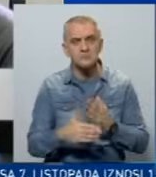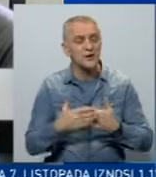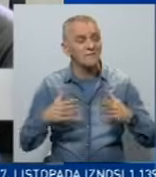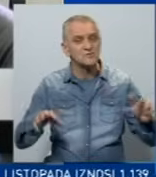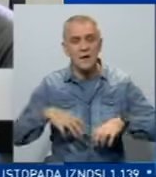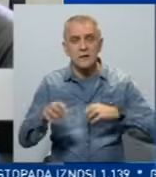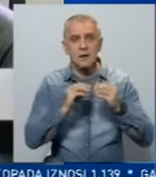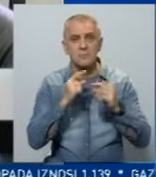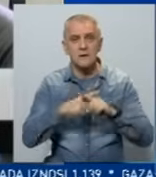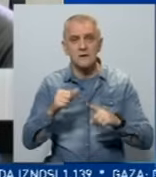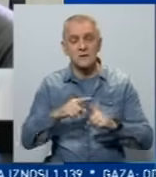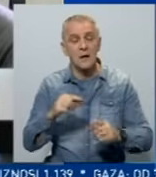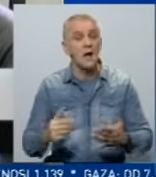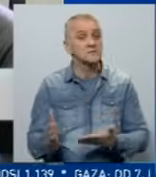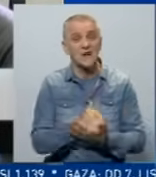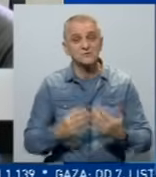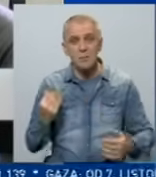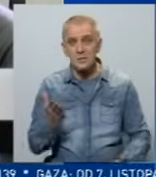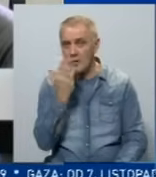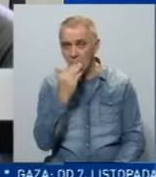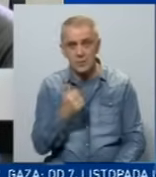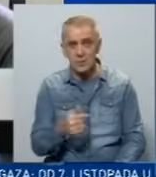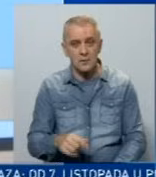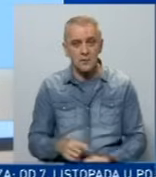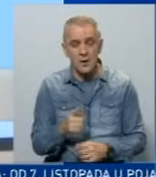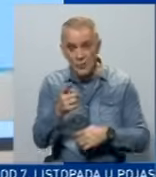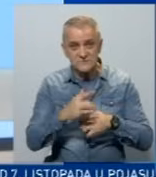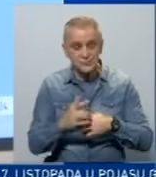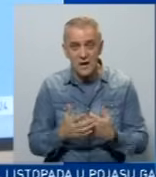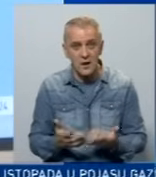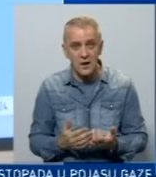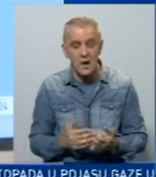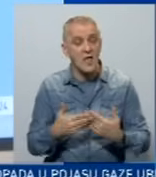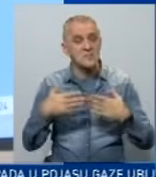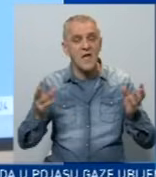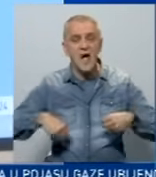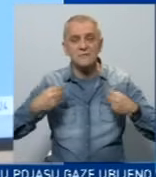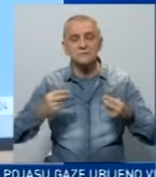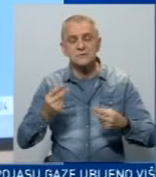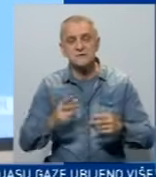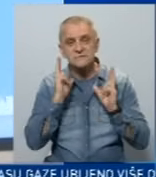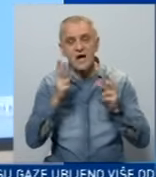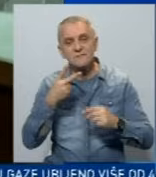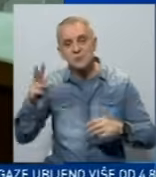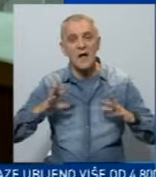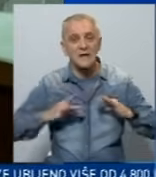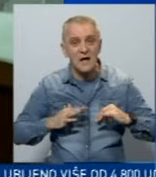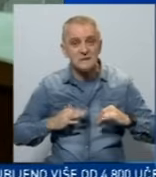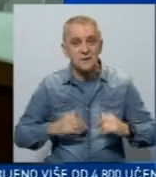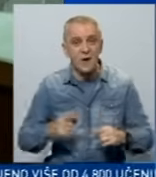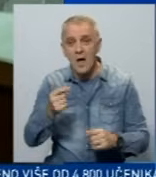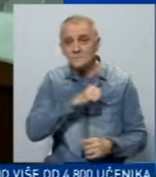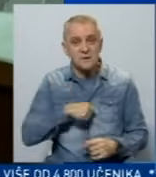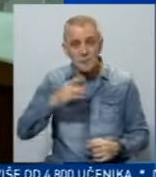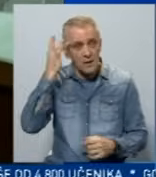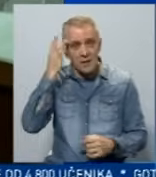radnika BHRT-a ni zarađena plaća ne dostiže iznos te socijale. Javnosti prenose zahtjeve drugih za isplatu regresa, a sami ne znaju ni